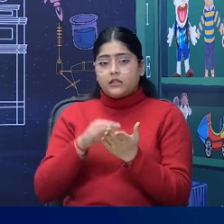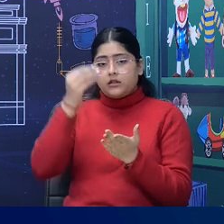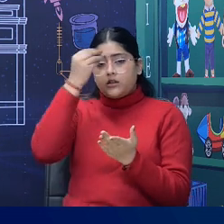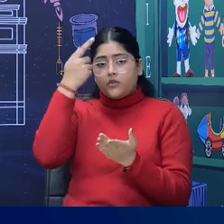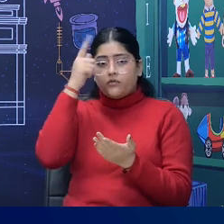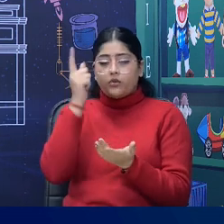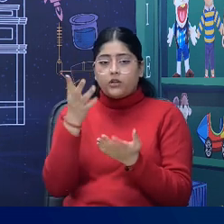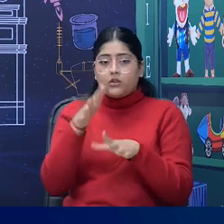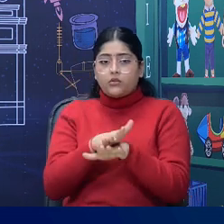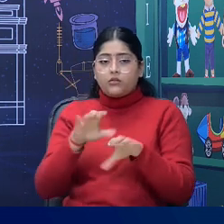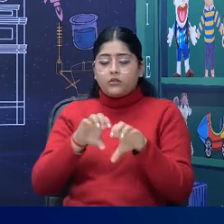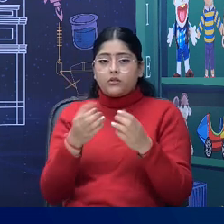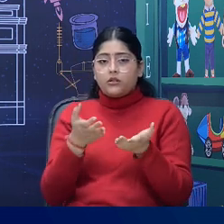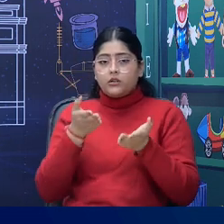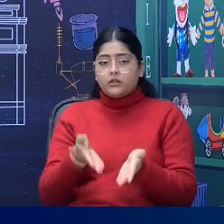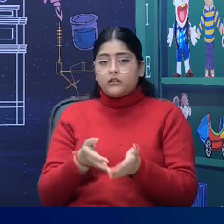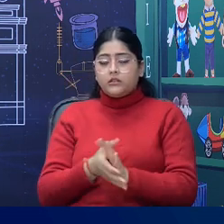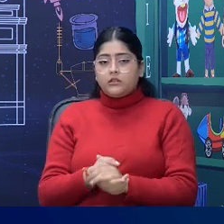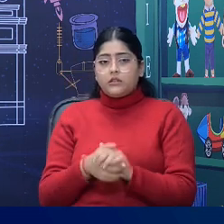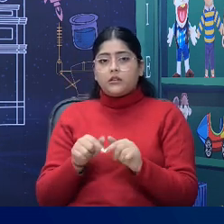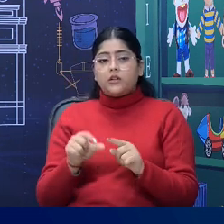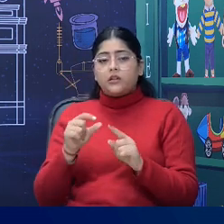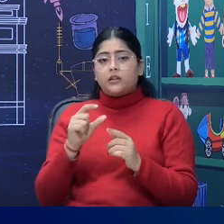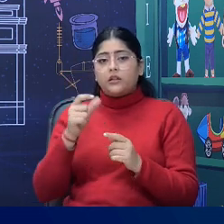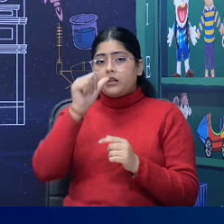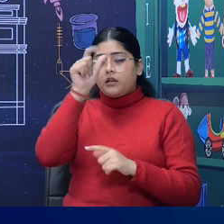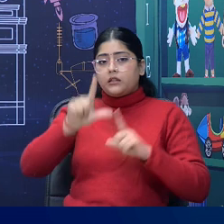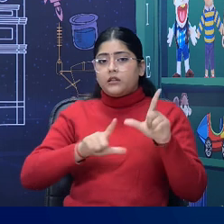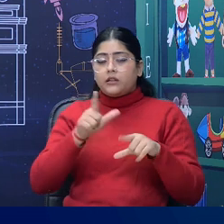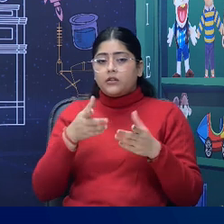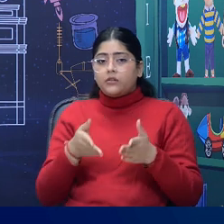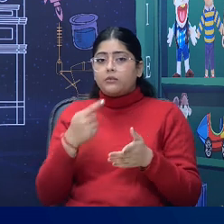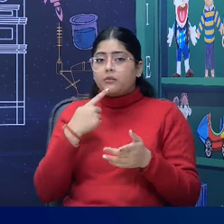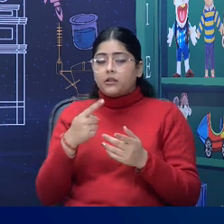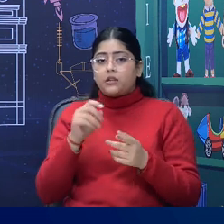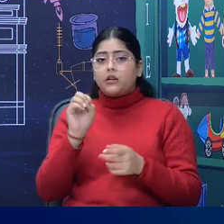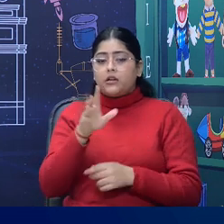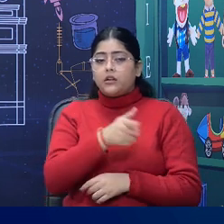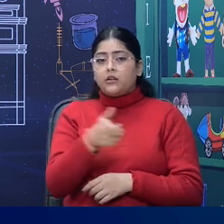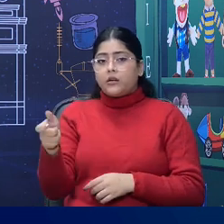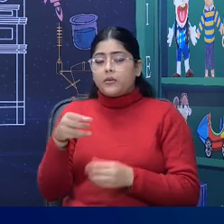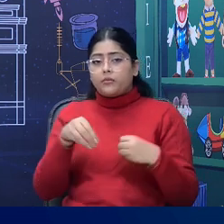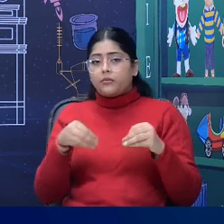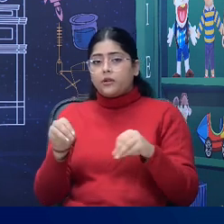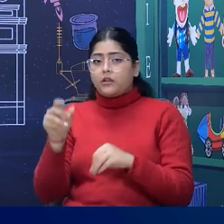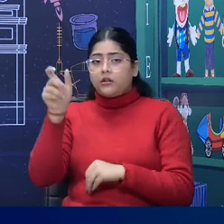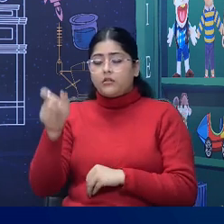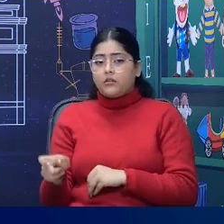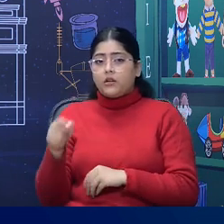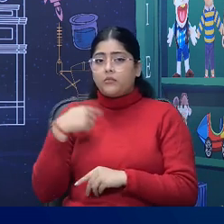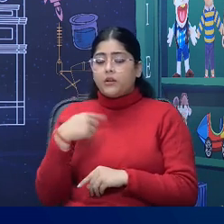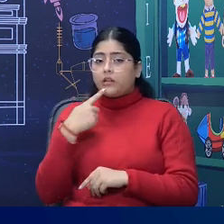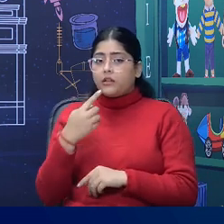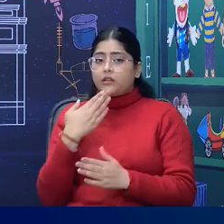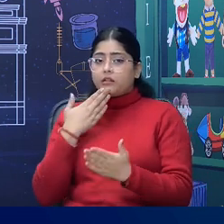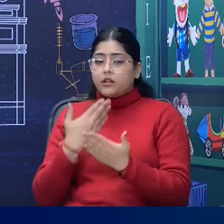इंक्लूसिव क्लासरूम हिंदी के सत्र में हमने पाठ पढ़ा टॉर्च बेचने वाला मैं धन्यवाद करना चाहूंगी हमारे साथ जुड़े आज के